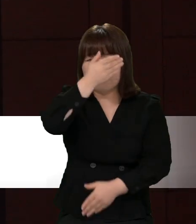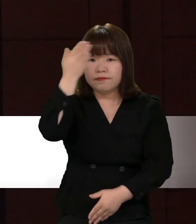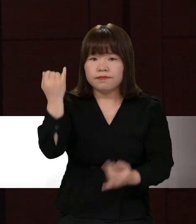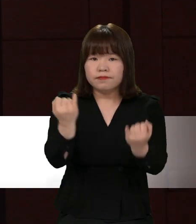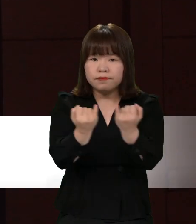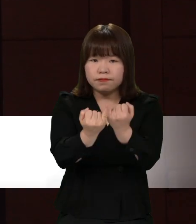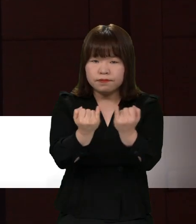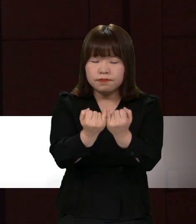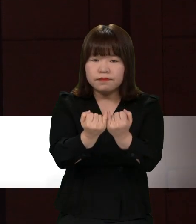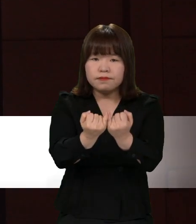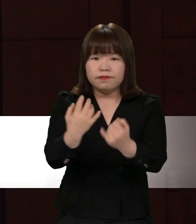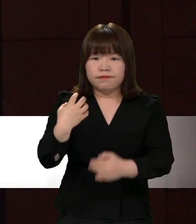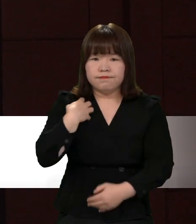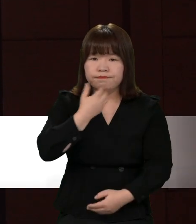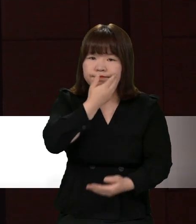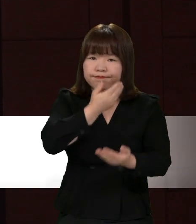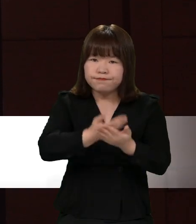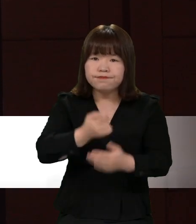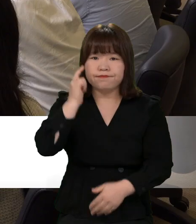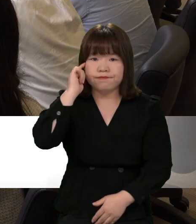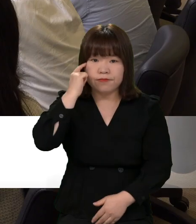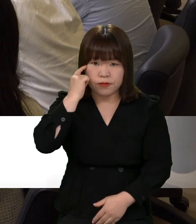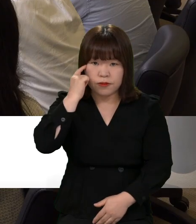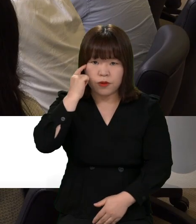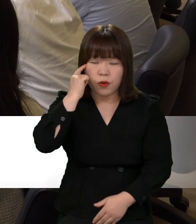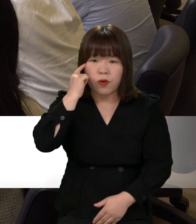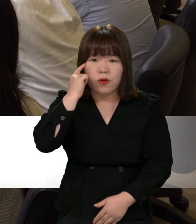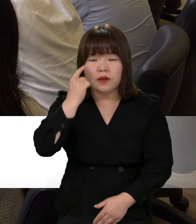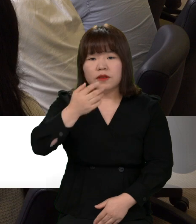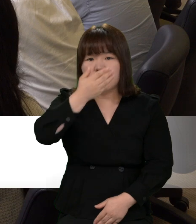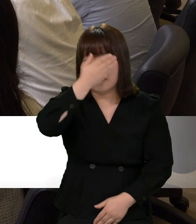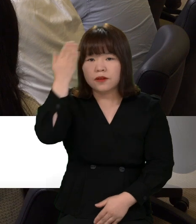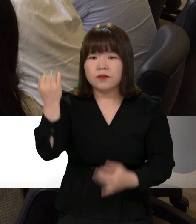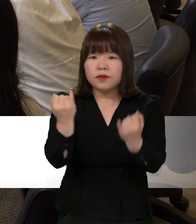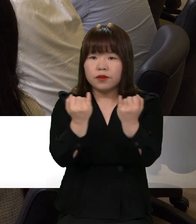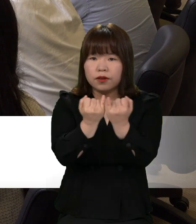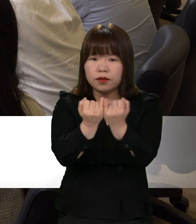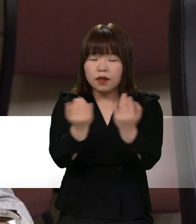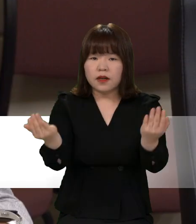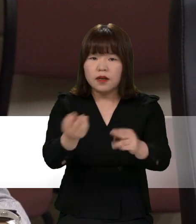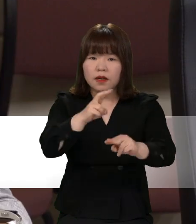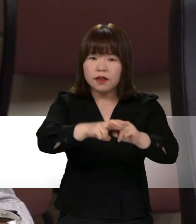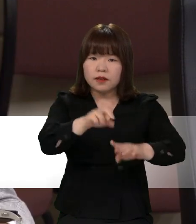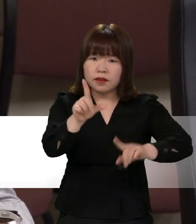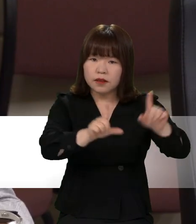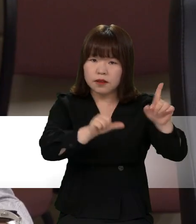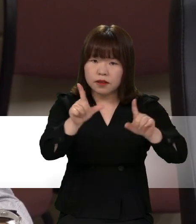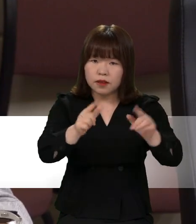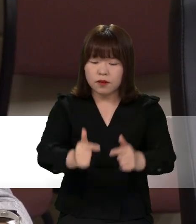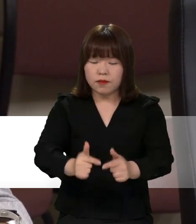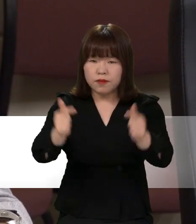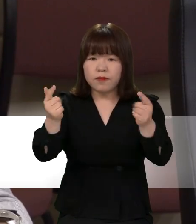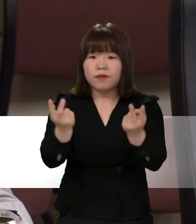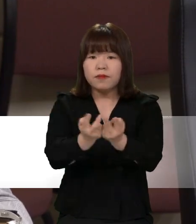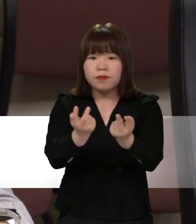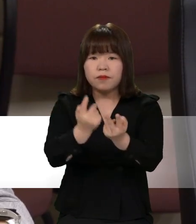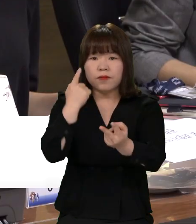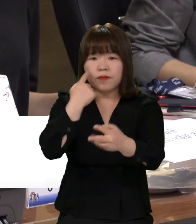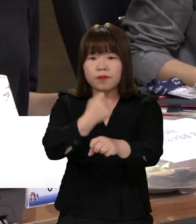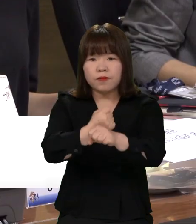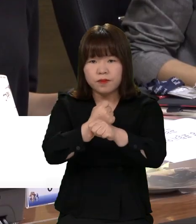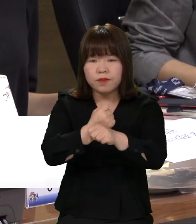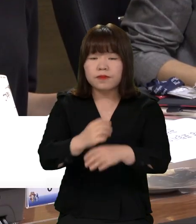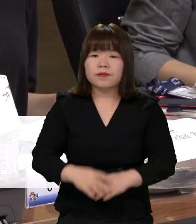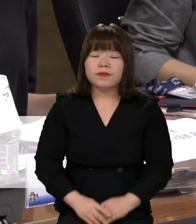청년들의 역할에 주목했으며 이번 연구 용역을 통해 기초 지자체 최초로 여성 청년의 일자리 실태와